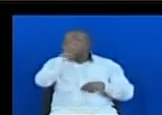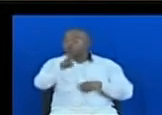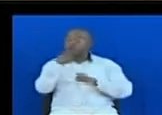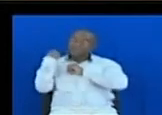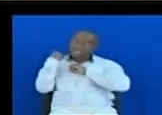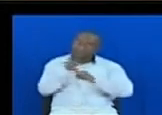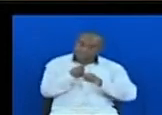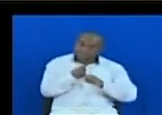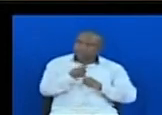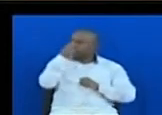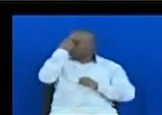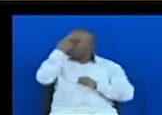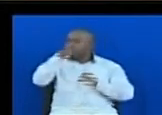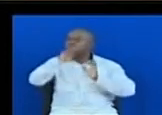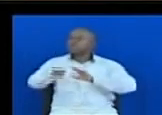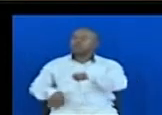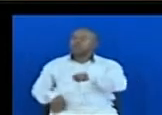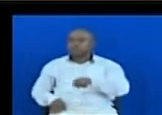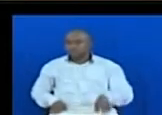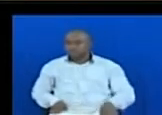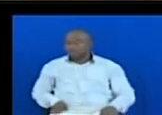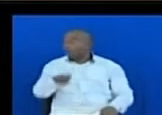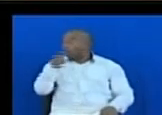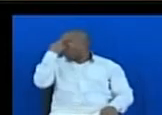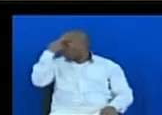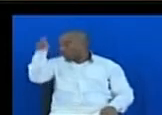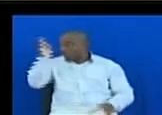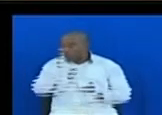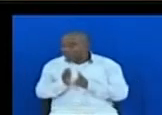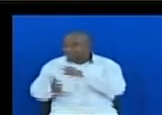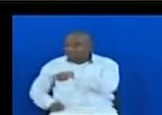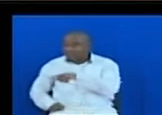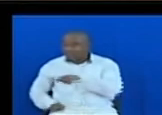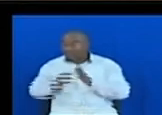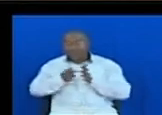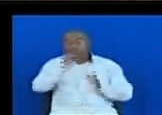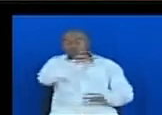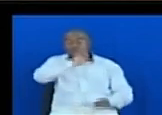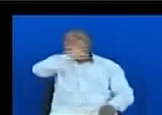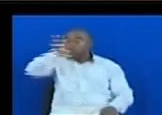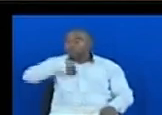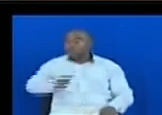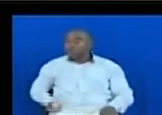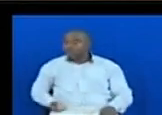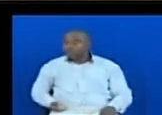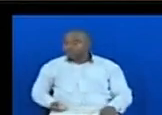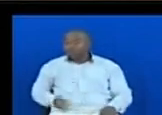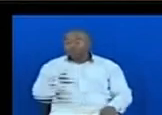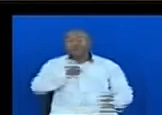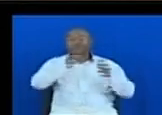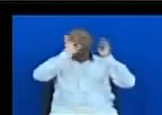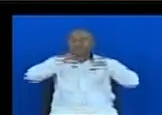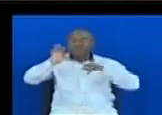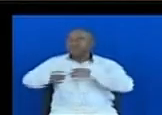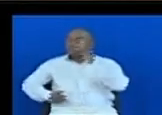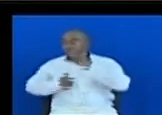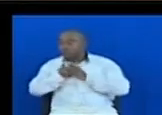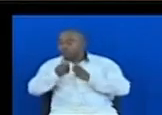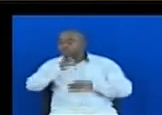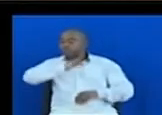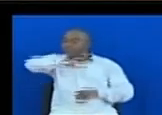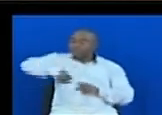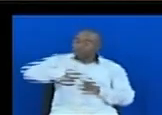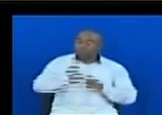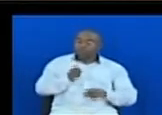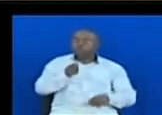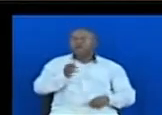kwamba Dodoma iko salama. Shitukeni wagogo. Hivi hili kweli lingekuwa mikoa yao hiyo? Kuna brandi watu vibaya, viongozi wanatekwa, mtu amekesha